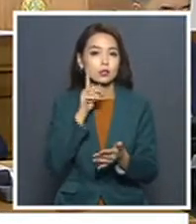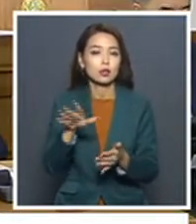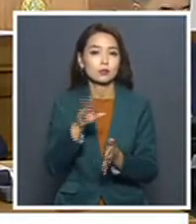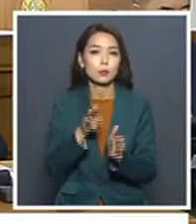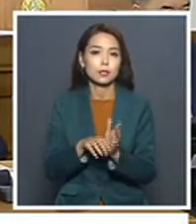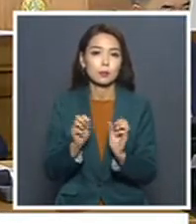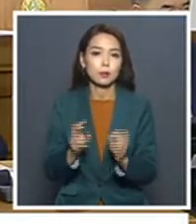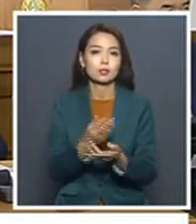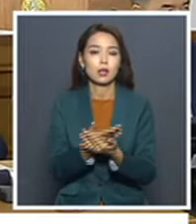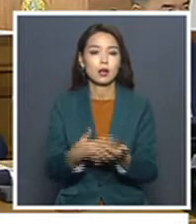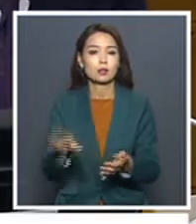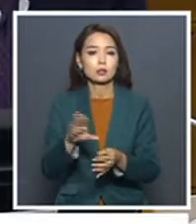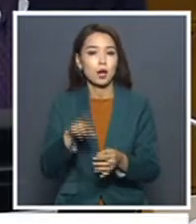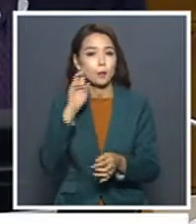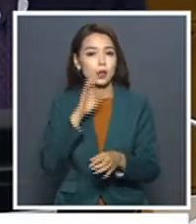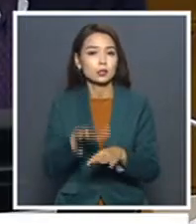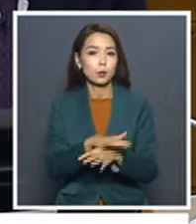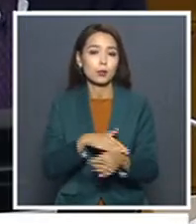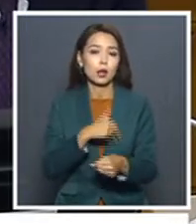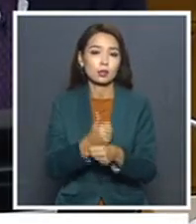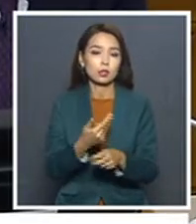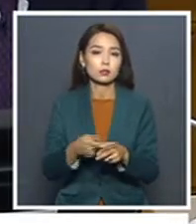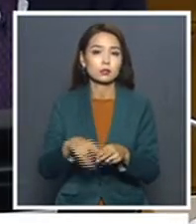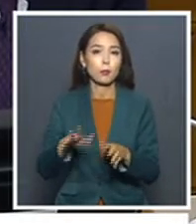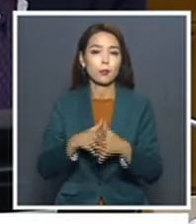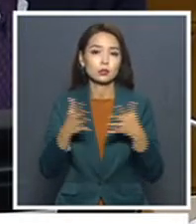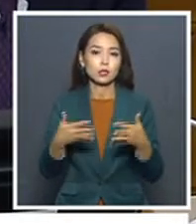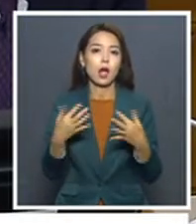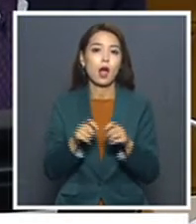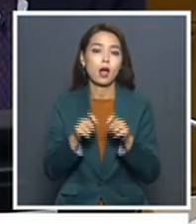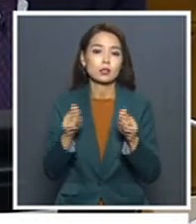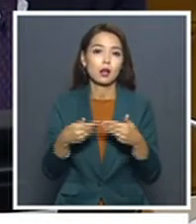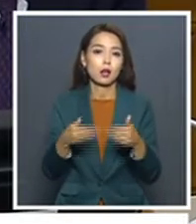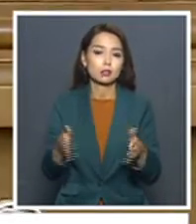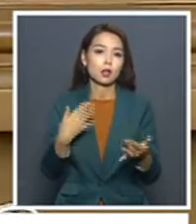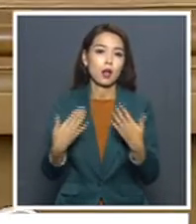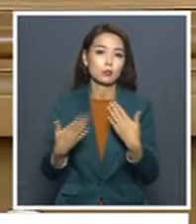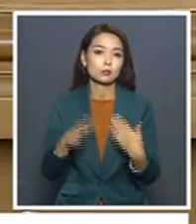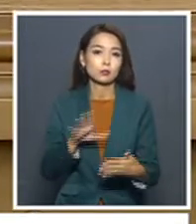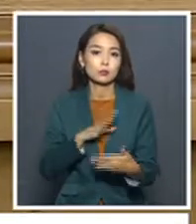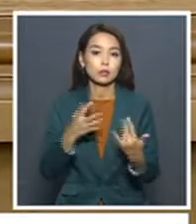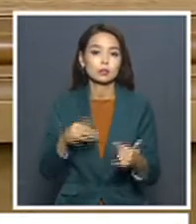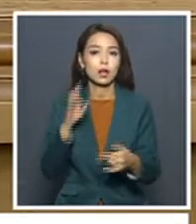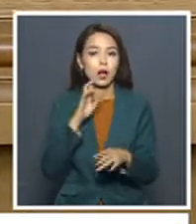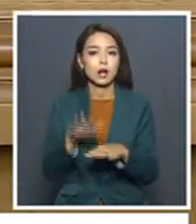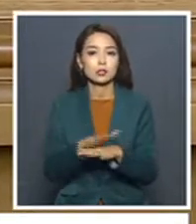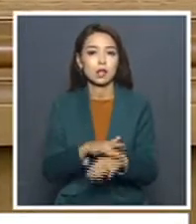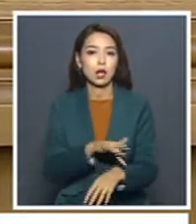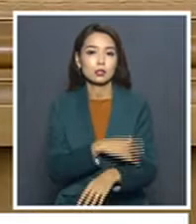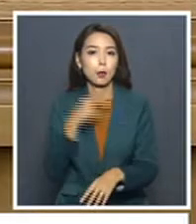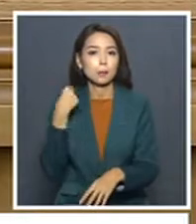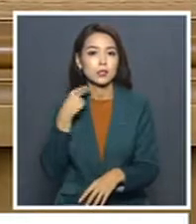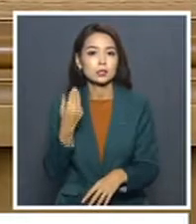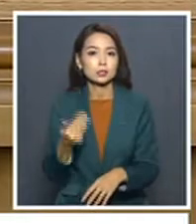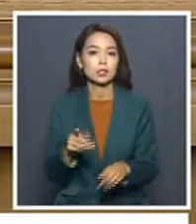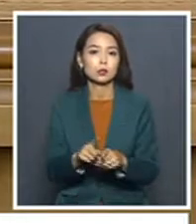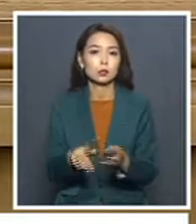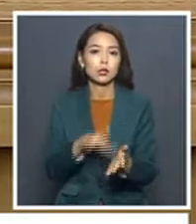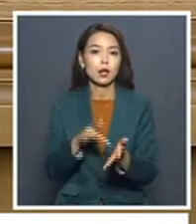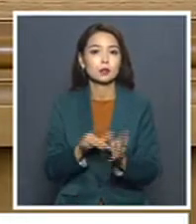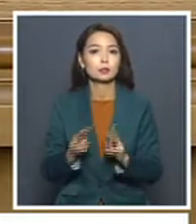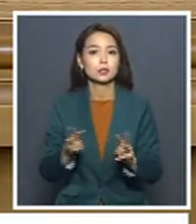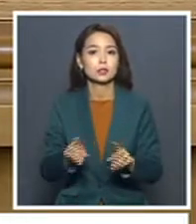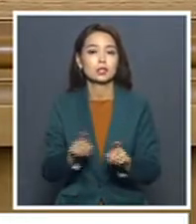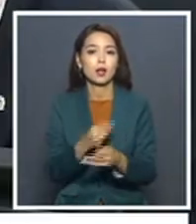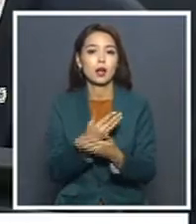мемлекеттік басқарудың ашықтығы әңгіме өзегі болды. Әр мәселеге терең қараған президент жергілікті билікке және салалық министрлерге